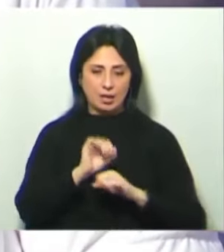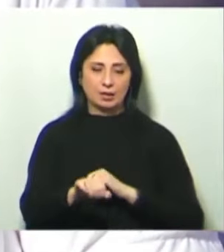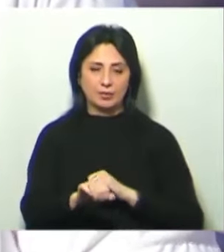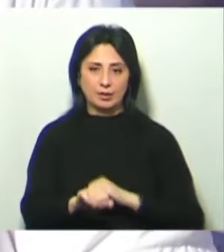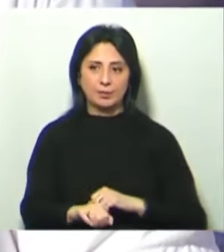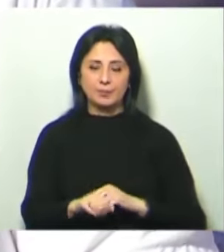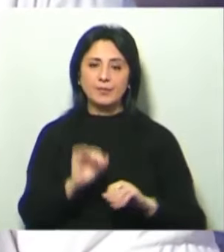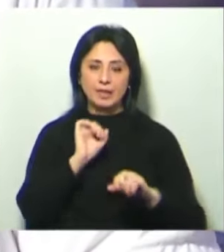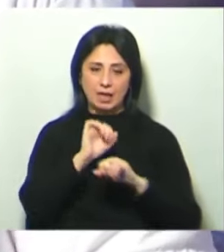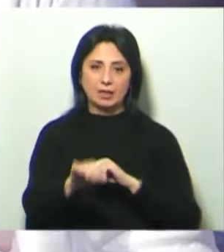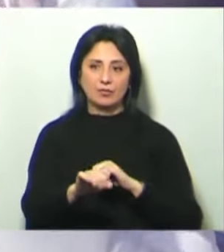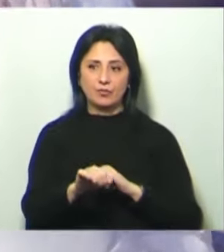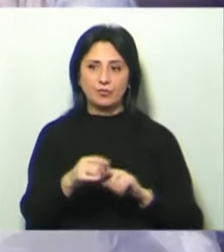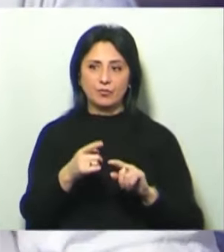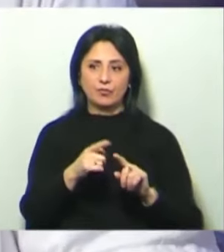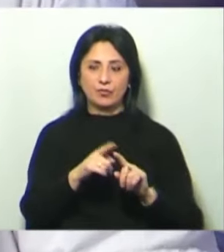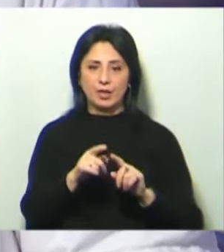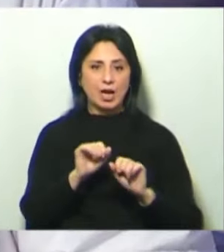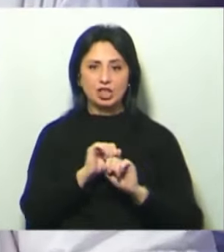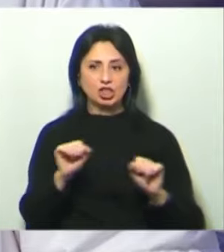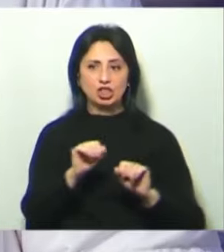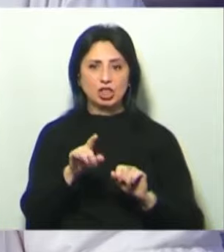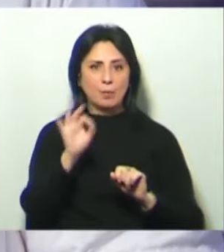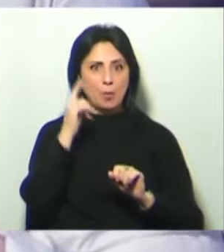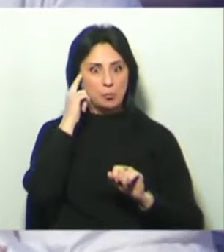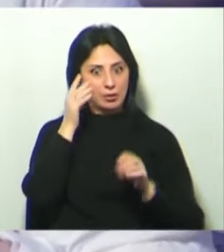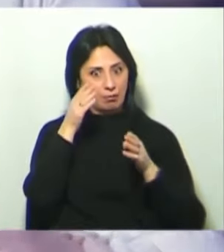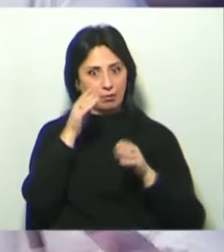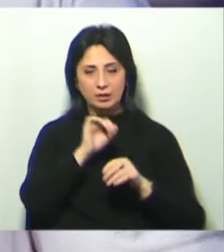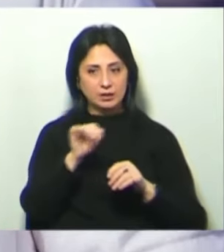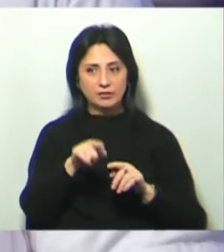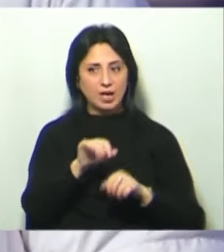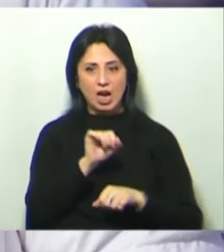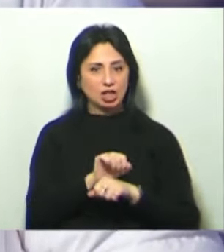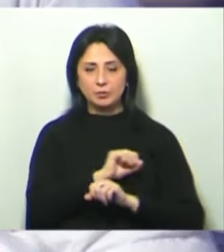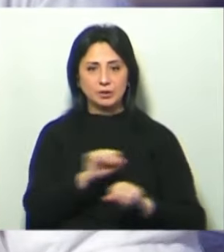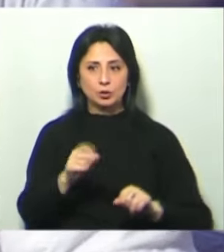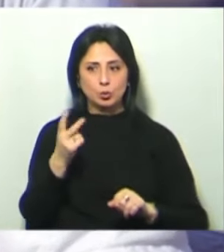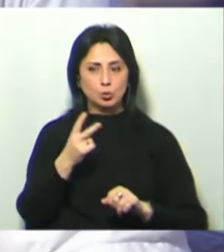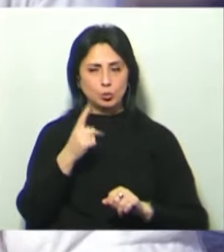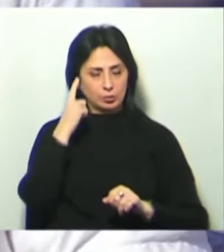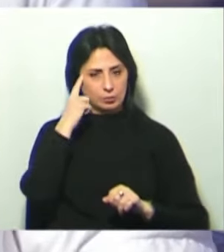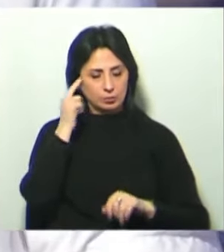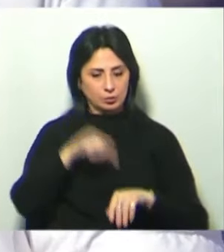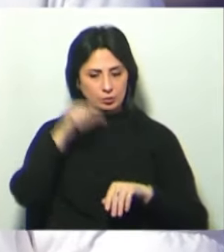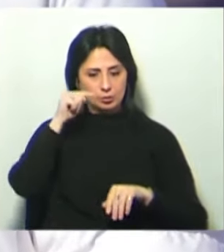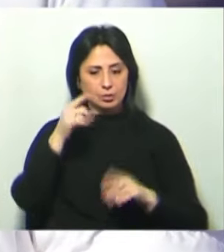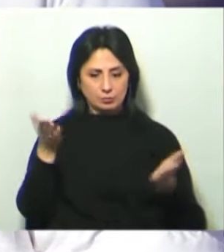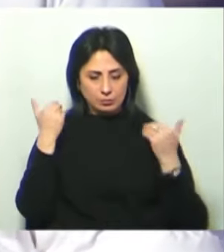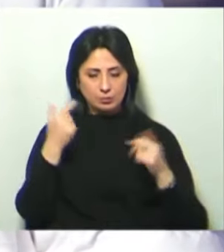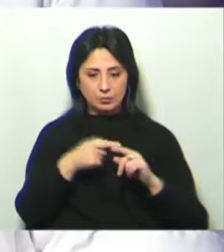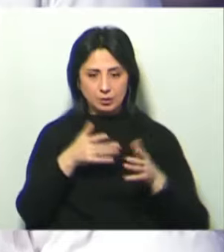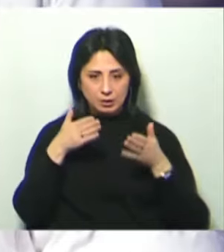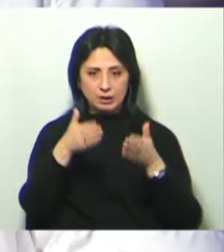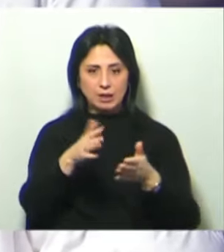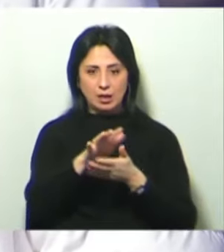გადავლახეთ, გადავლახეთ, არ შეიძლება ამაზე ფიქრი და აქ გაჩერება, უნდა განაგრძო გზა, იმიტომ